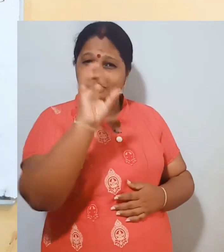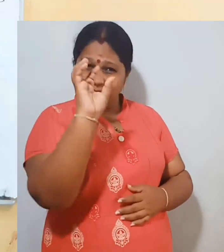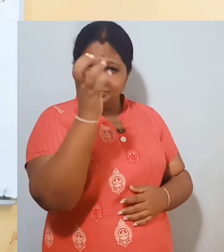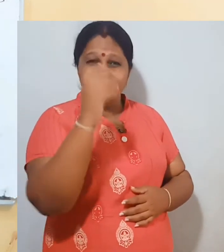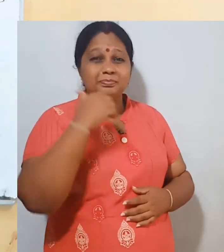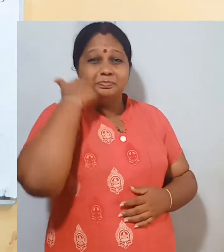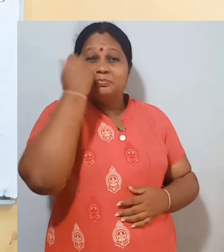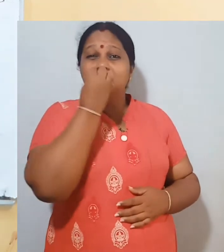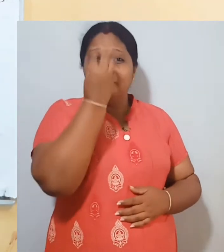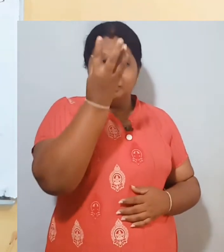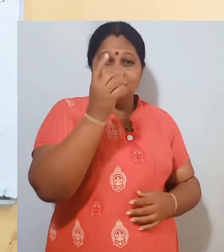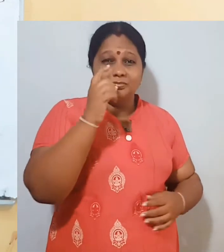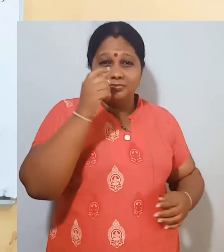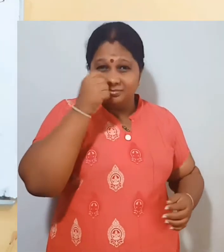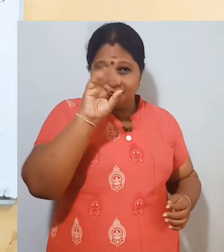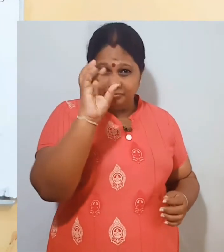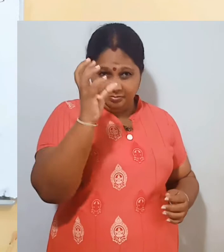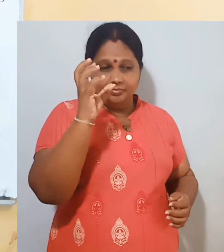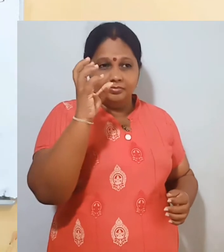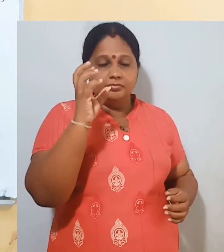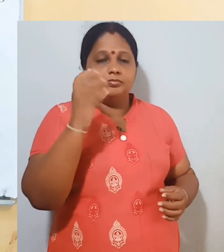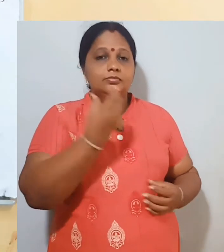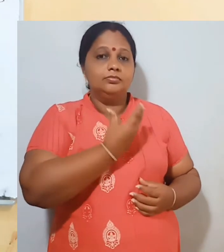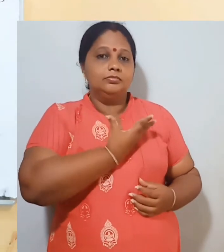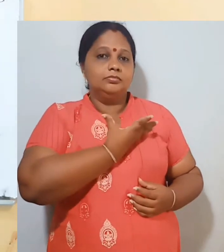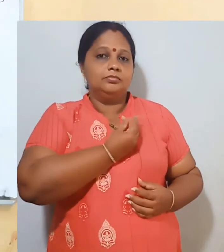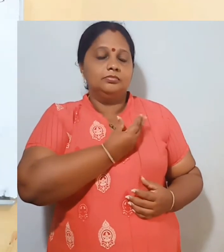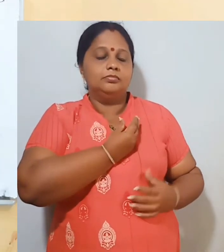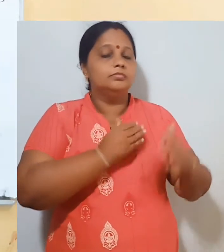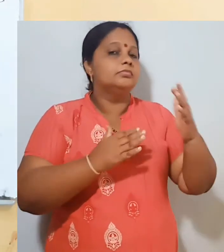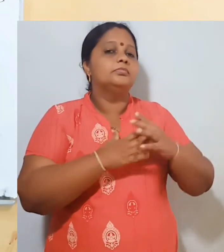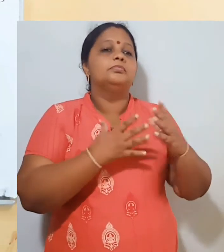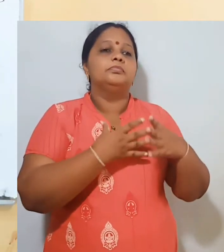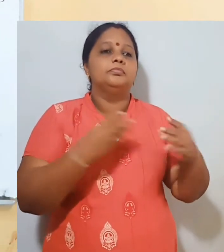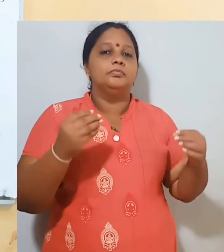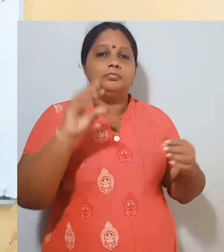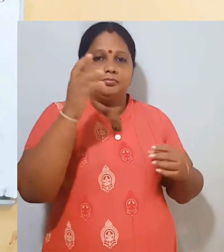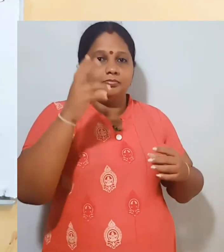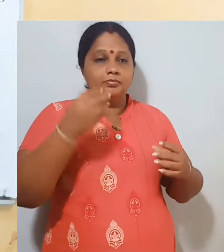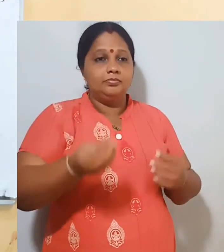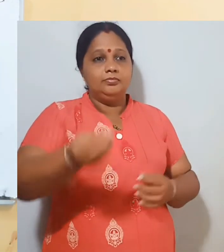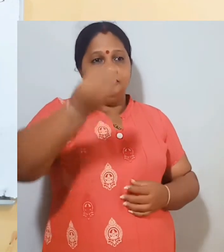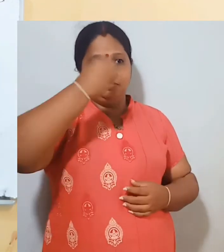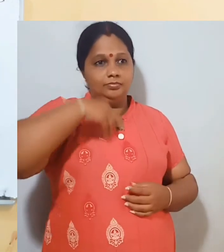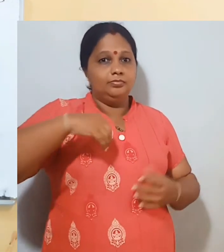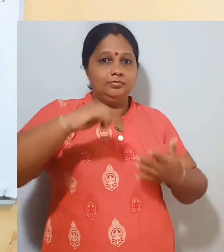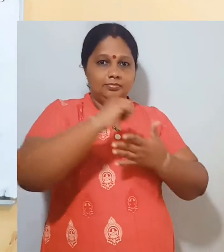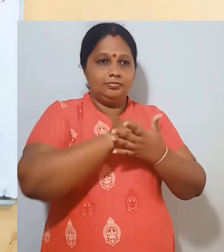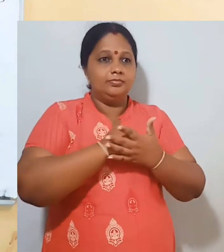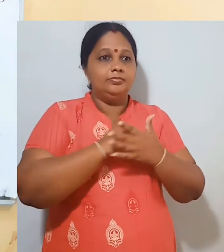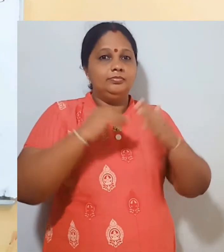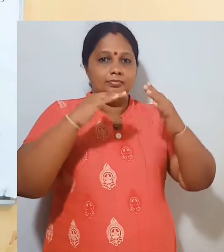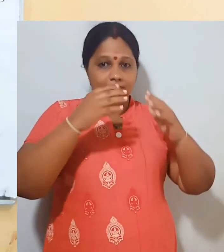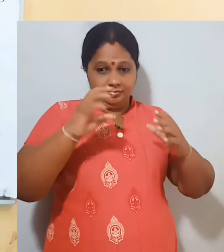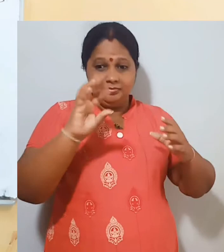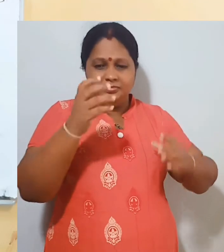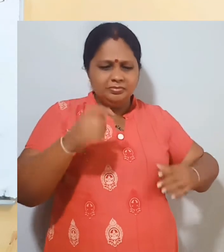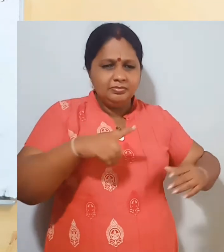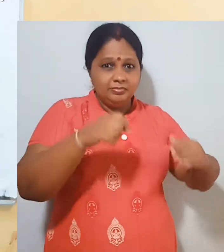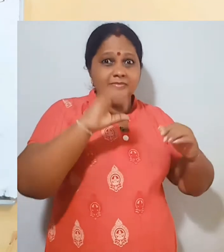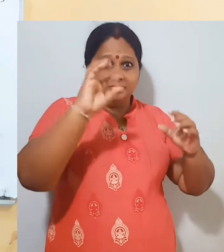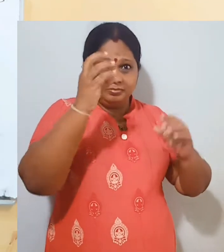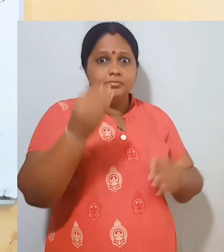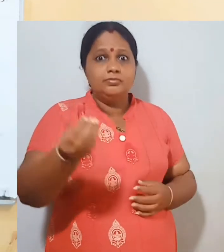பீட்டை நிப்பாட்டும், இதய துடிப்பை திடீரென்று நிப்பாட்டும். அப்ப நீங்க அலரிக்கொட்டை சாப்பிட்டாக்களை எல்லாம் வீட்டுல வச்சு கொண்டு சத்தி எடுக்க வச்சு மினக்கட